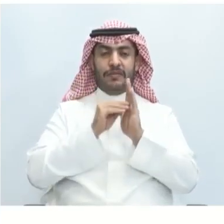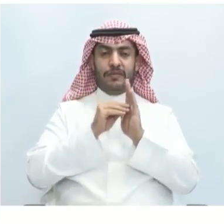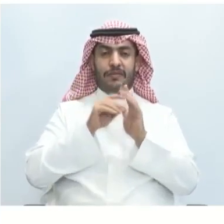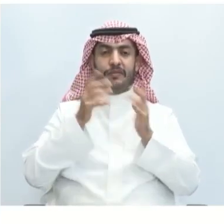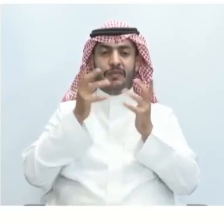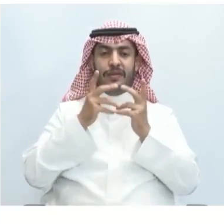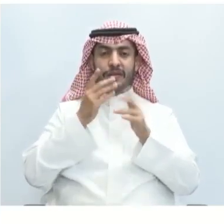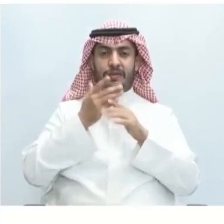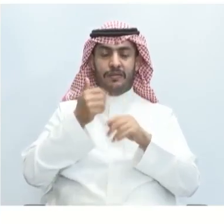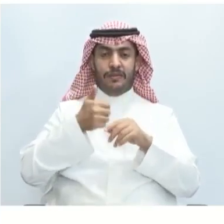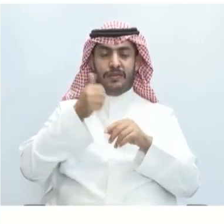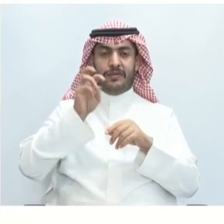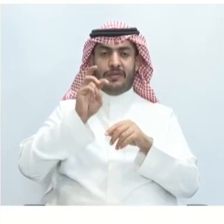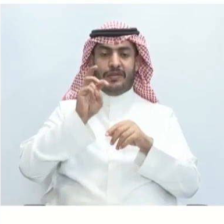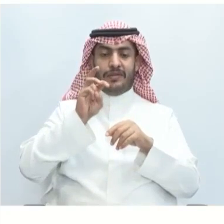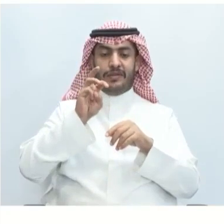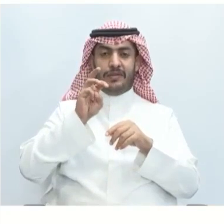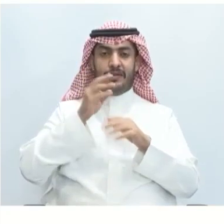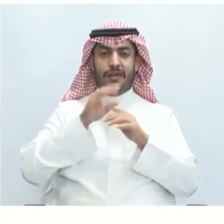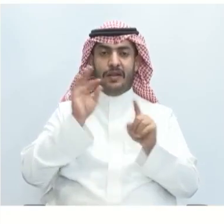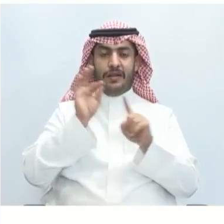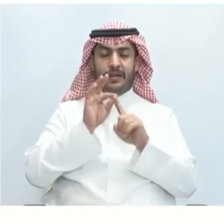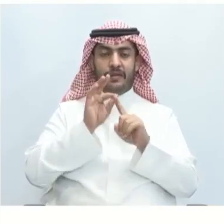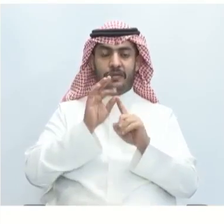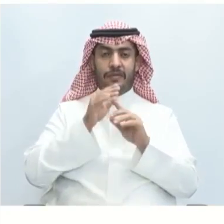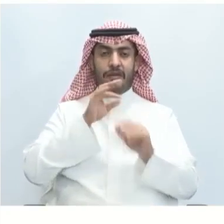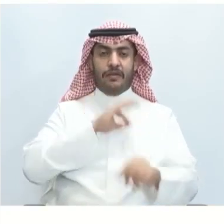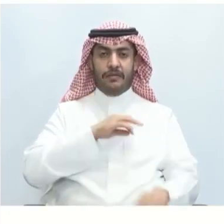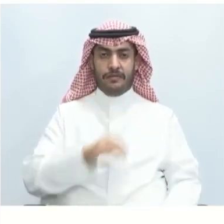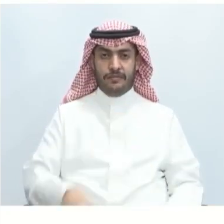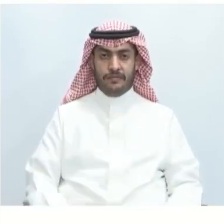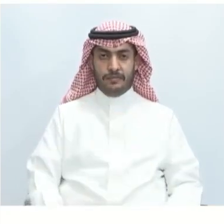الانسب لكي تحقق الشركه الاهداف او